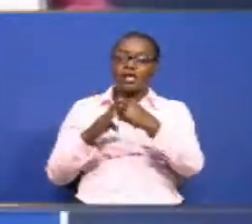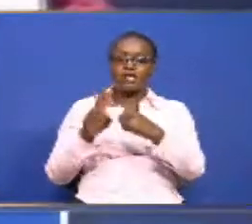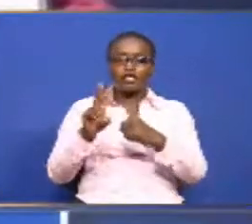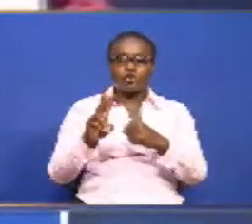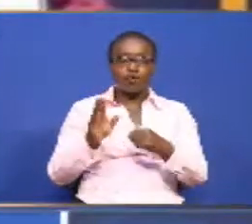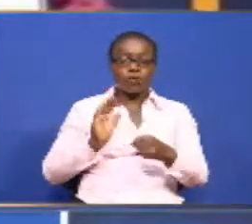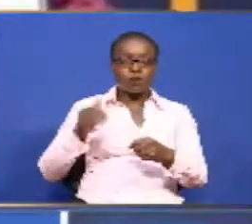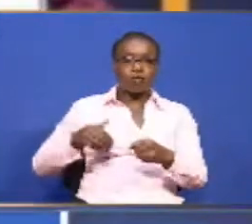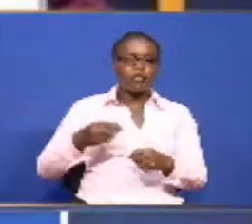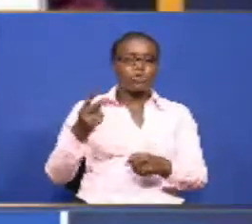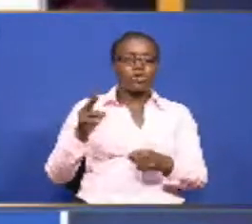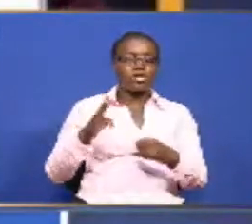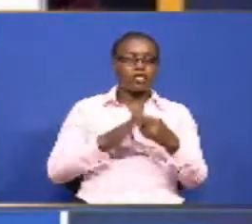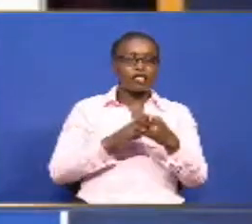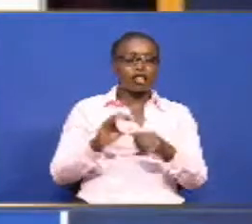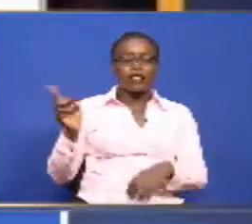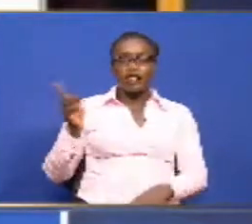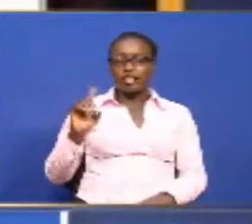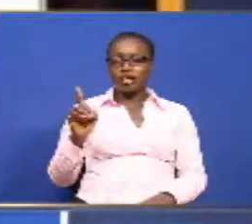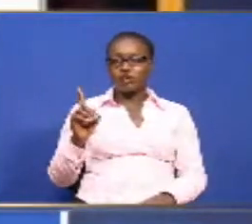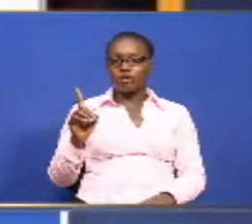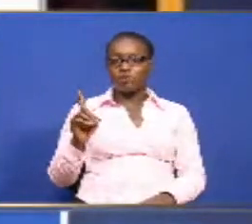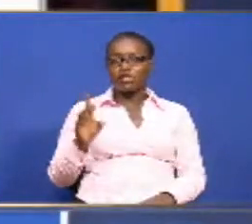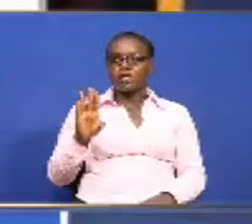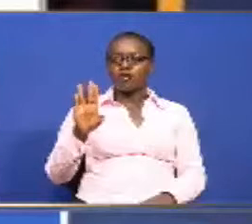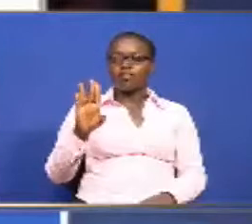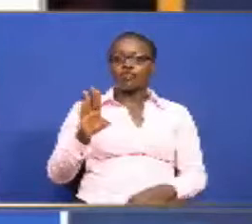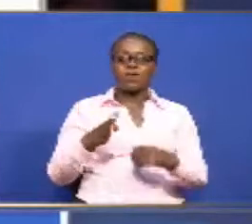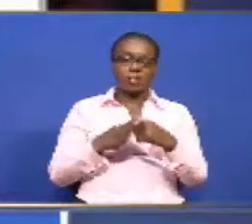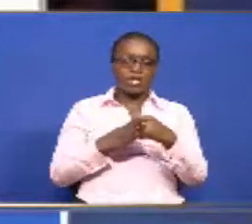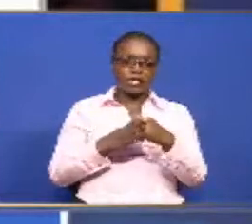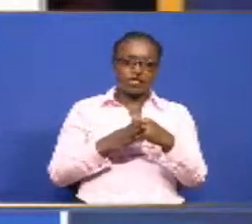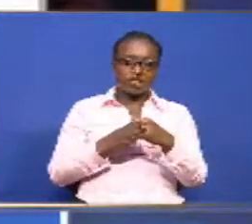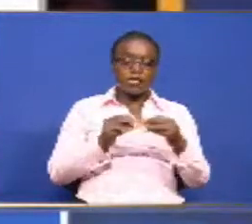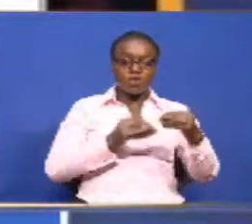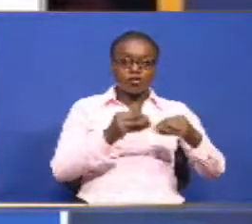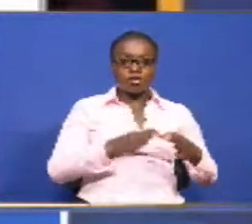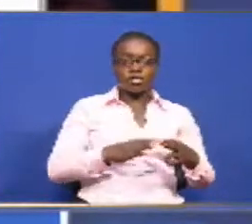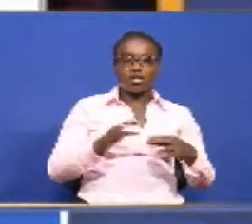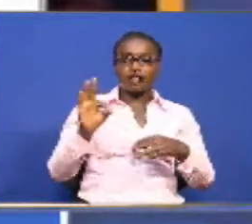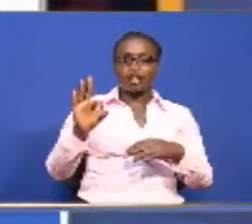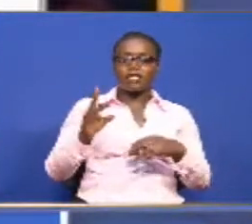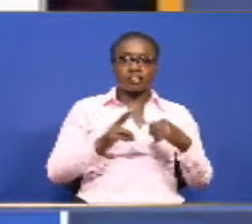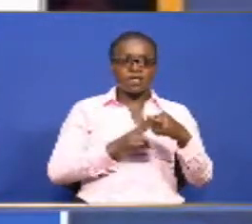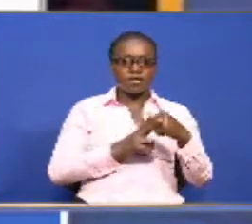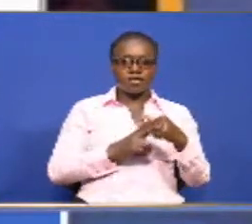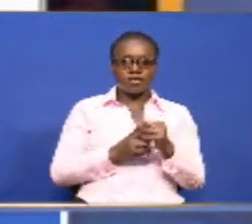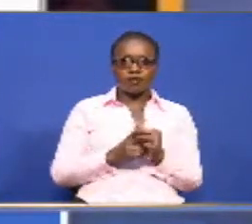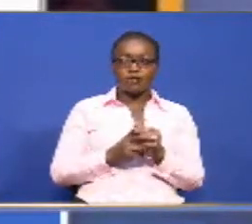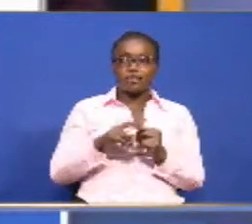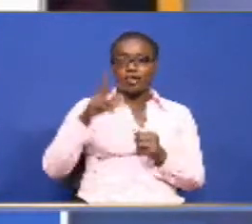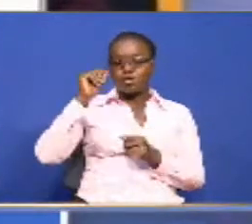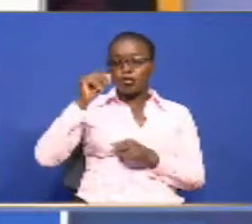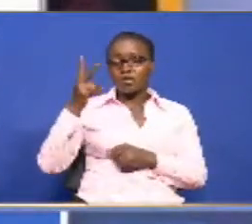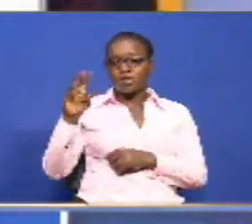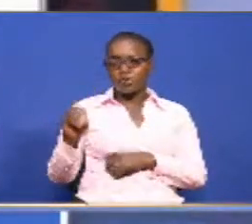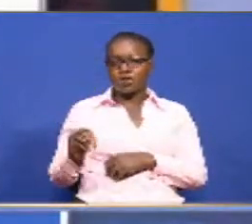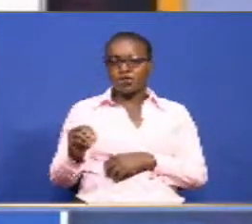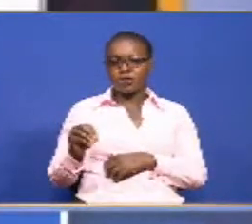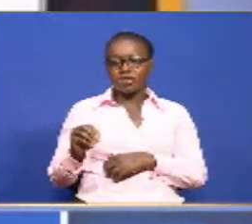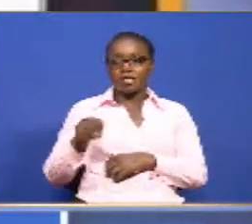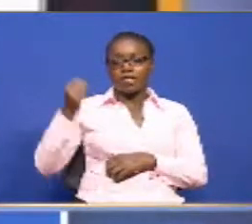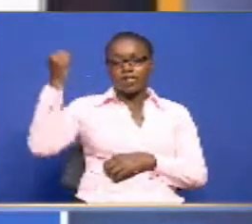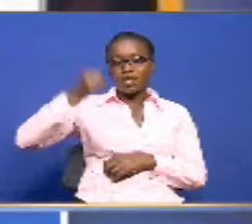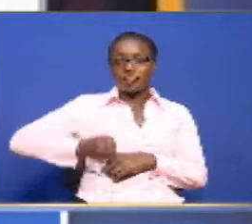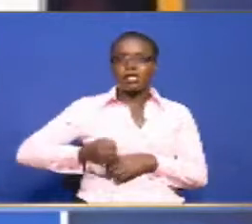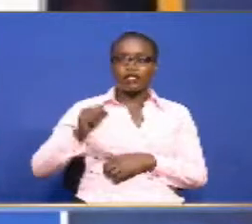29. Nairobi ilikuwa na visa 49, Busia visa 37, Mombasa visa 20,